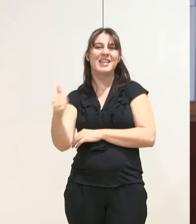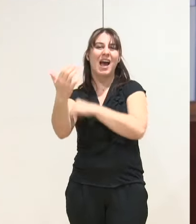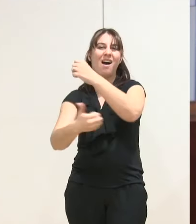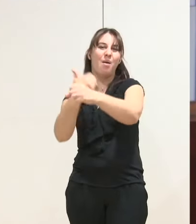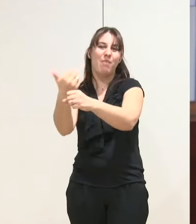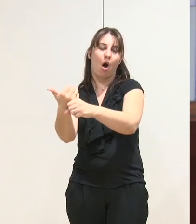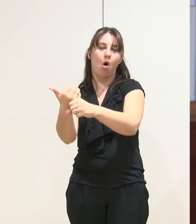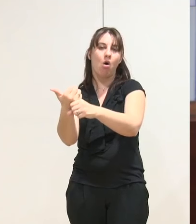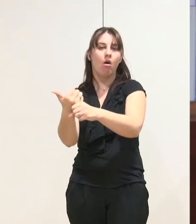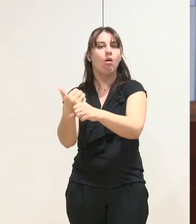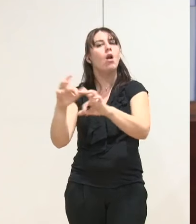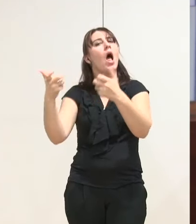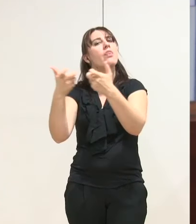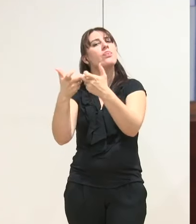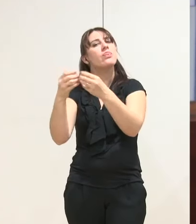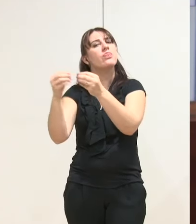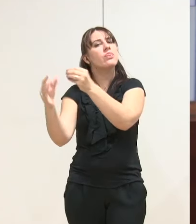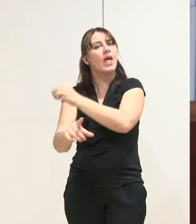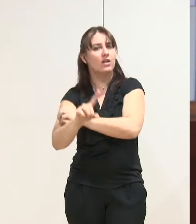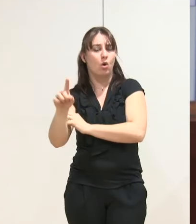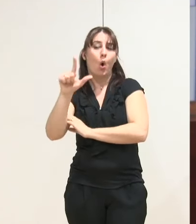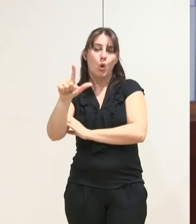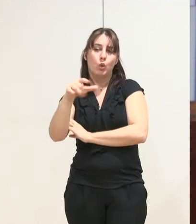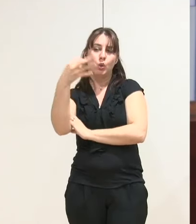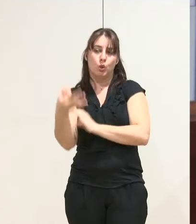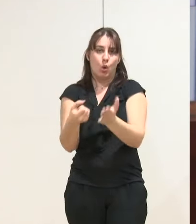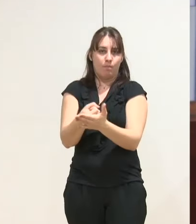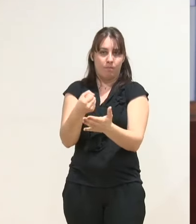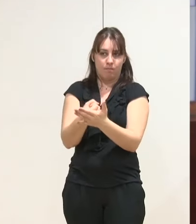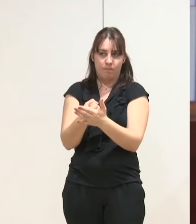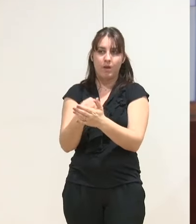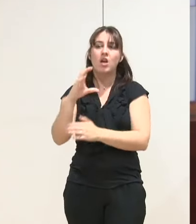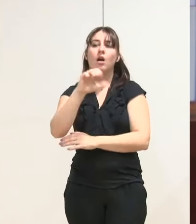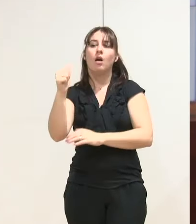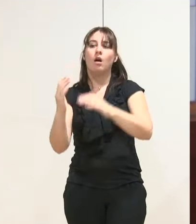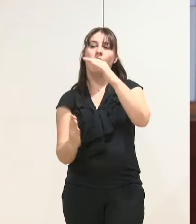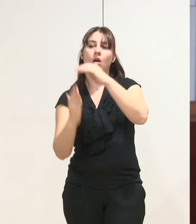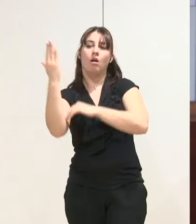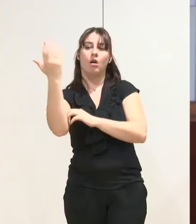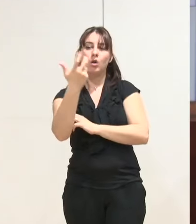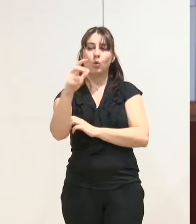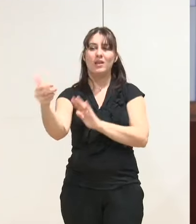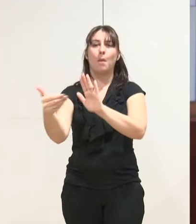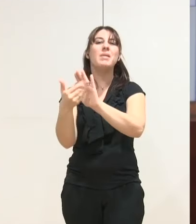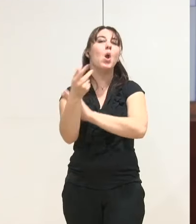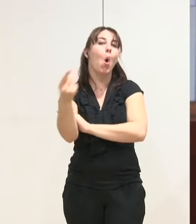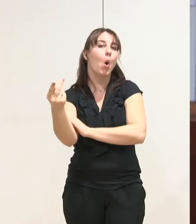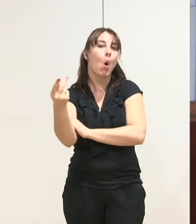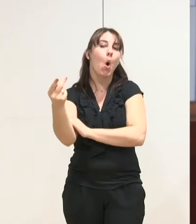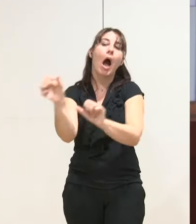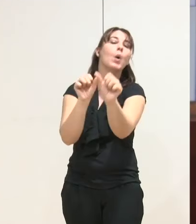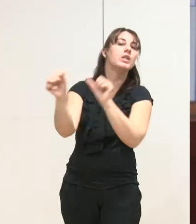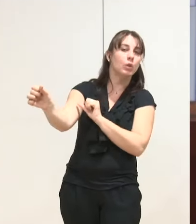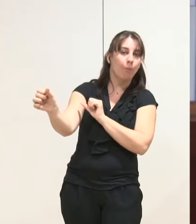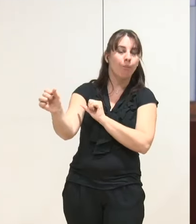hors taxe minimum 2 % et au-delà d'un chiffre d'affaires de 300000 €